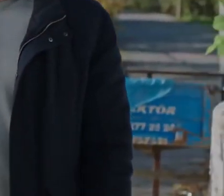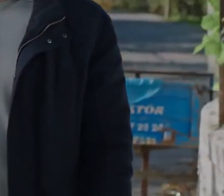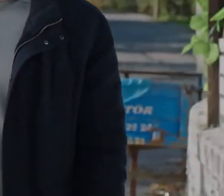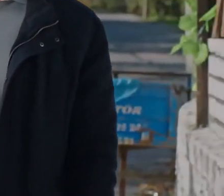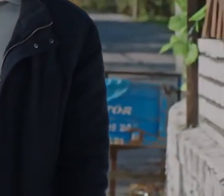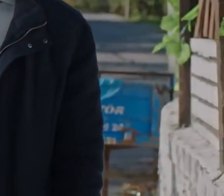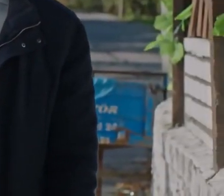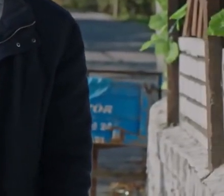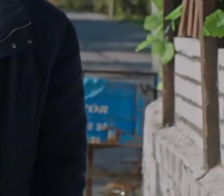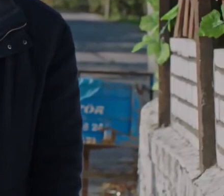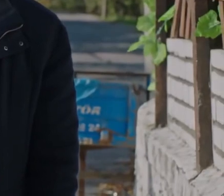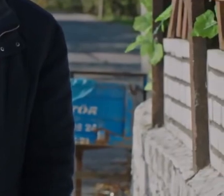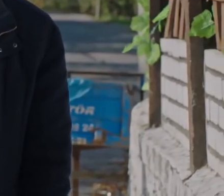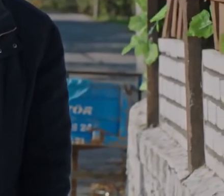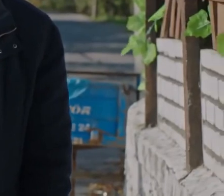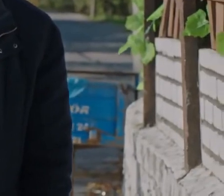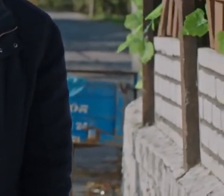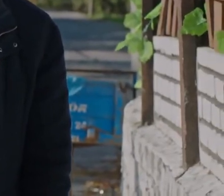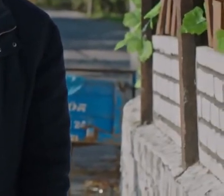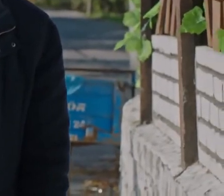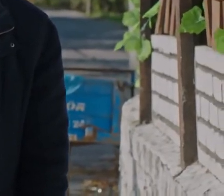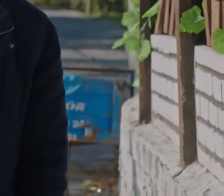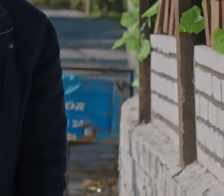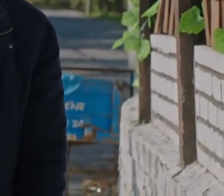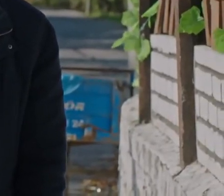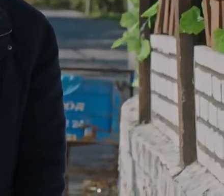İbrahim arkasından bakarak kaldı yolda.